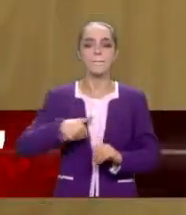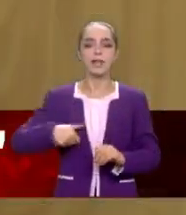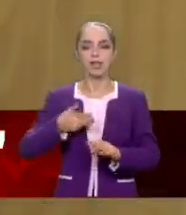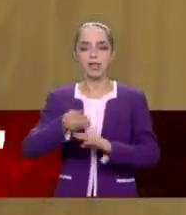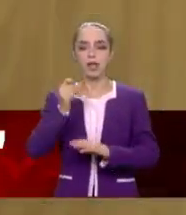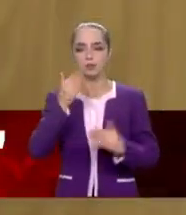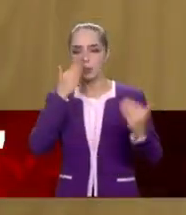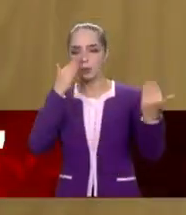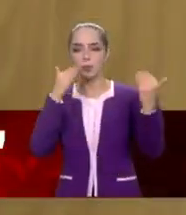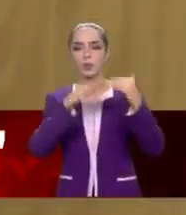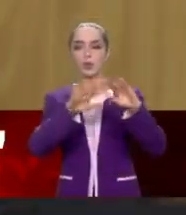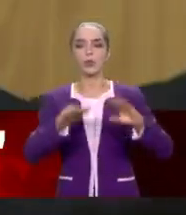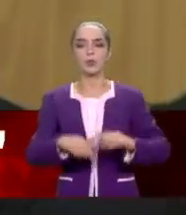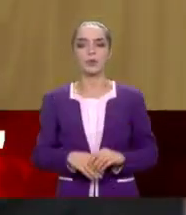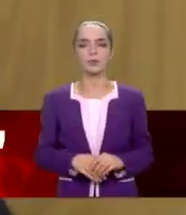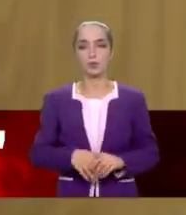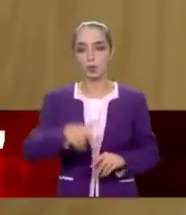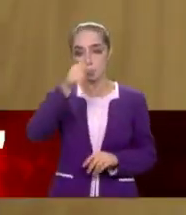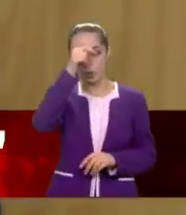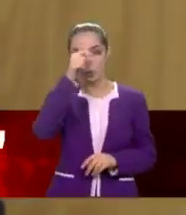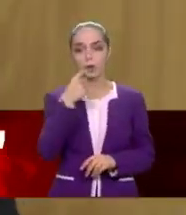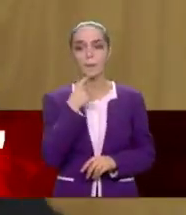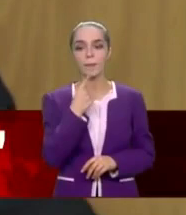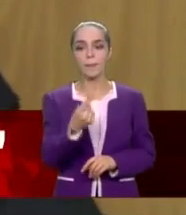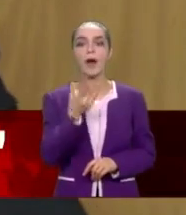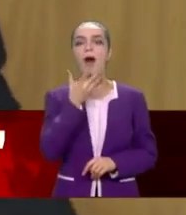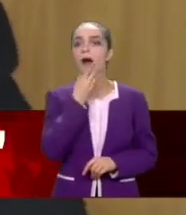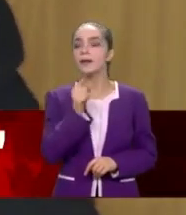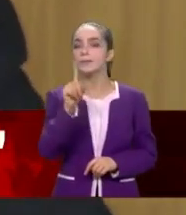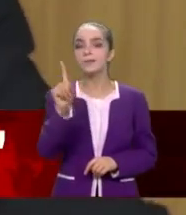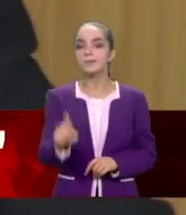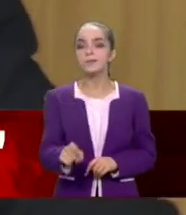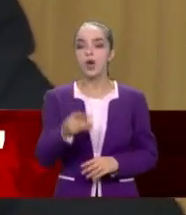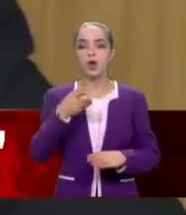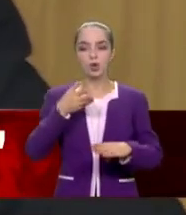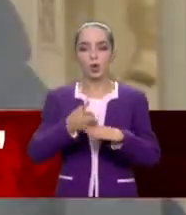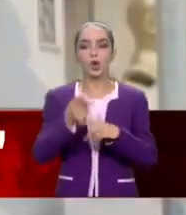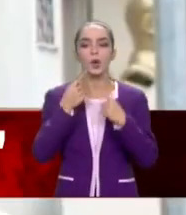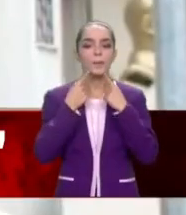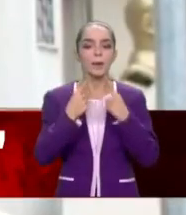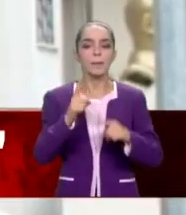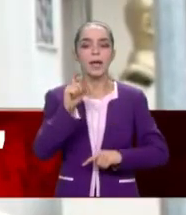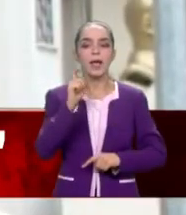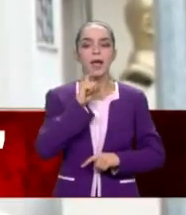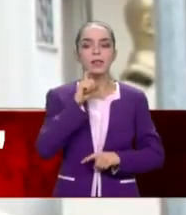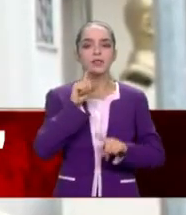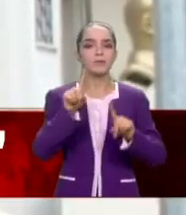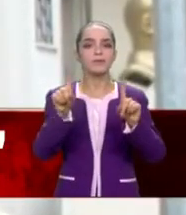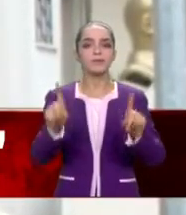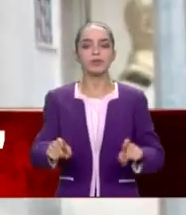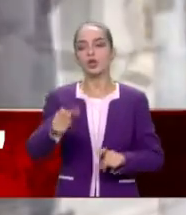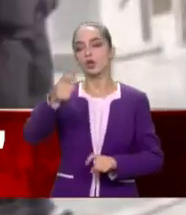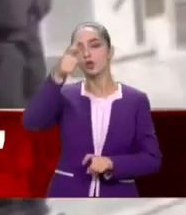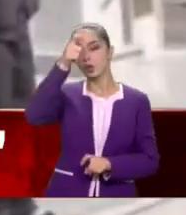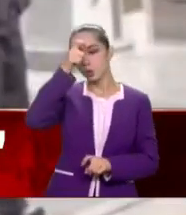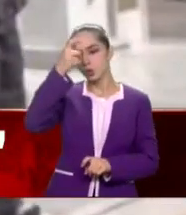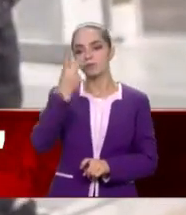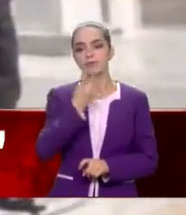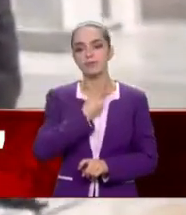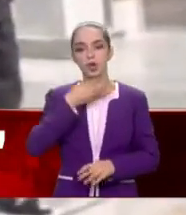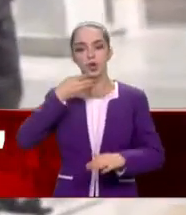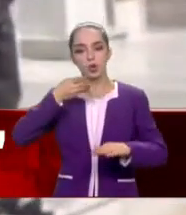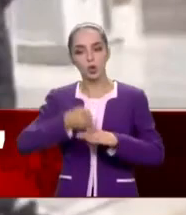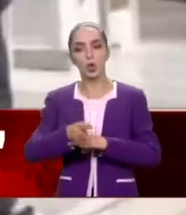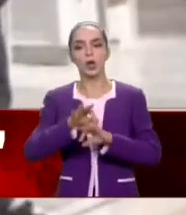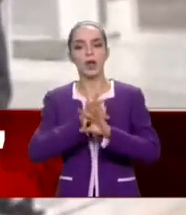yüklendi. Türk'üm demek ayıp mıdır? Doğruyum demek yanlış mıdır? Türk'üm doğruyum sözleriyle başlayan